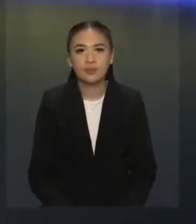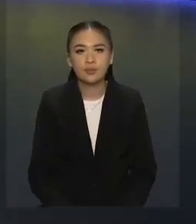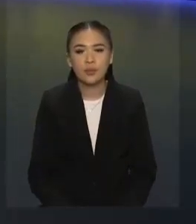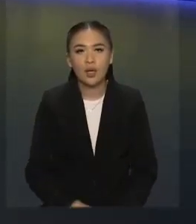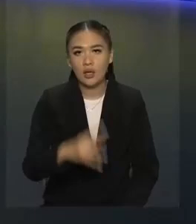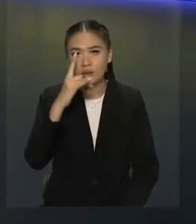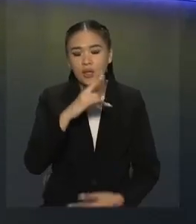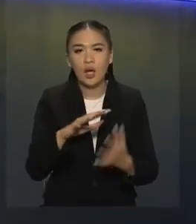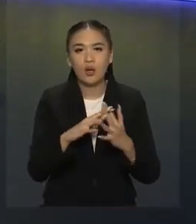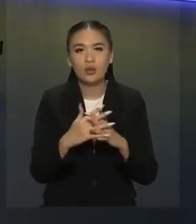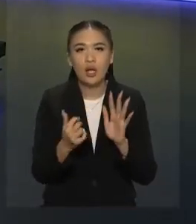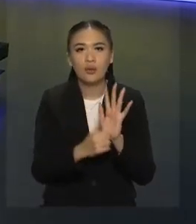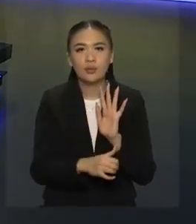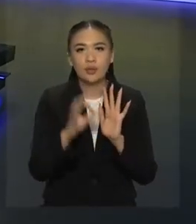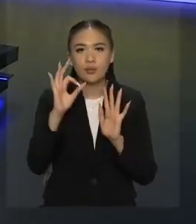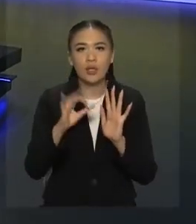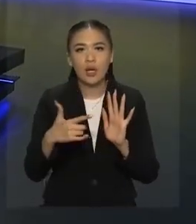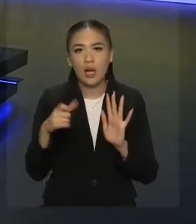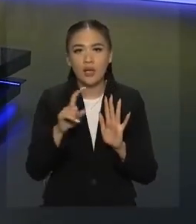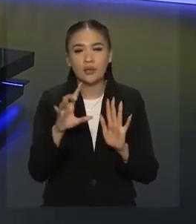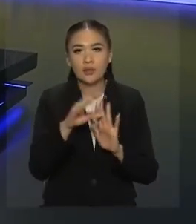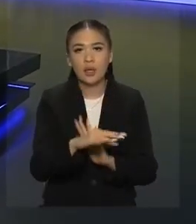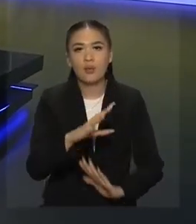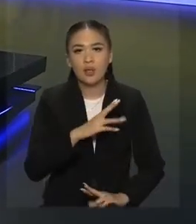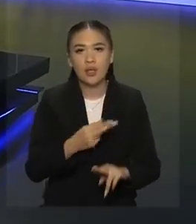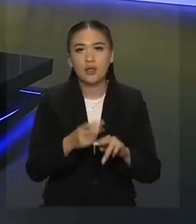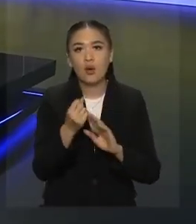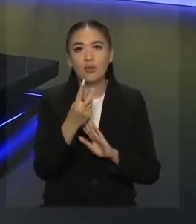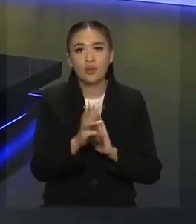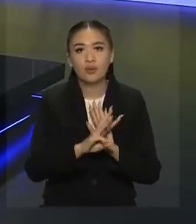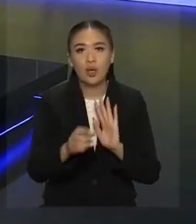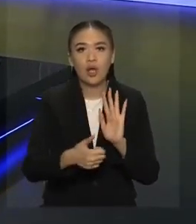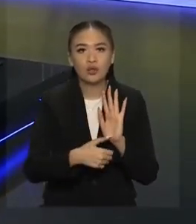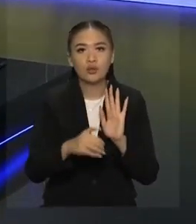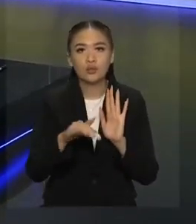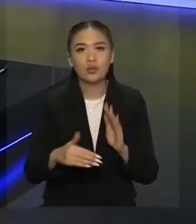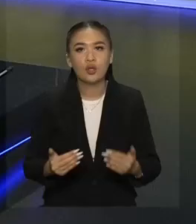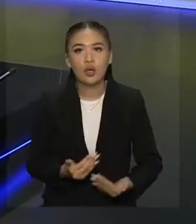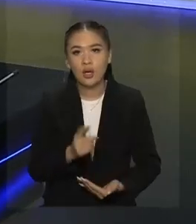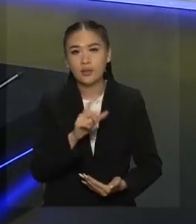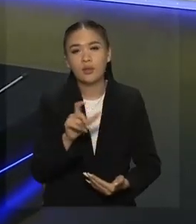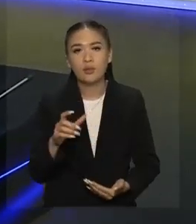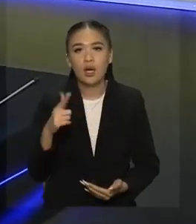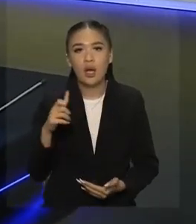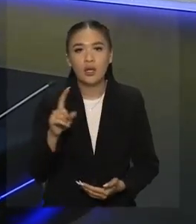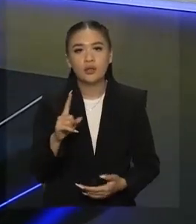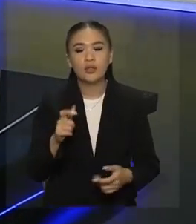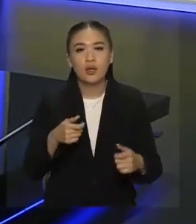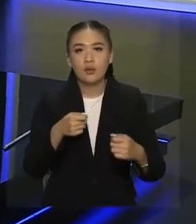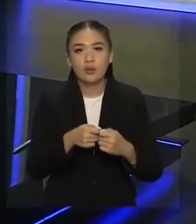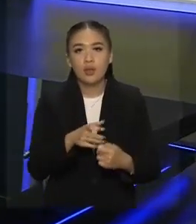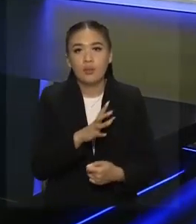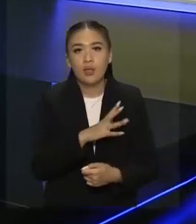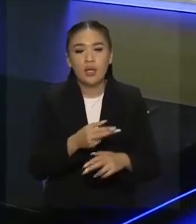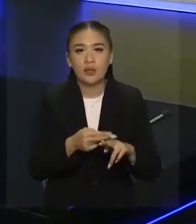Қазақ ауылдарының 60%-на газ кірді. Бұл дегеніміз 11 миллион 600 мың тұрғын көгілдір отын жағып отыр деген сөз. Айта